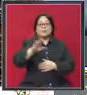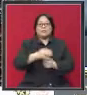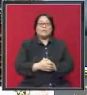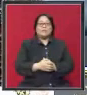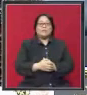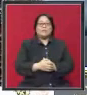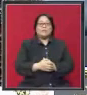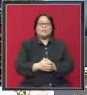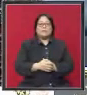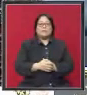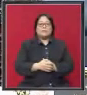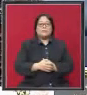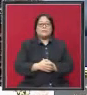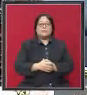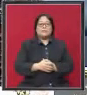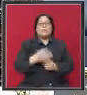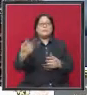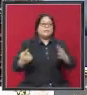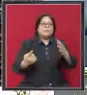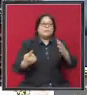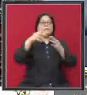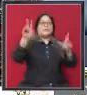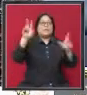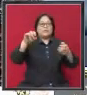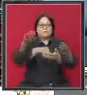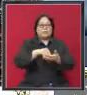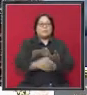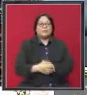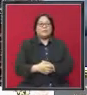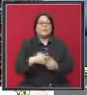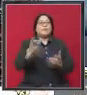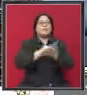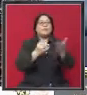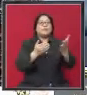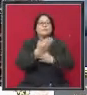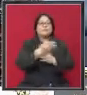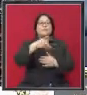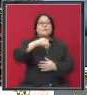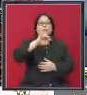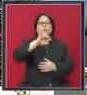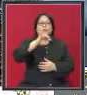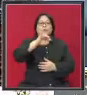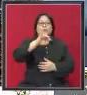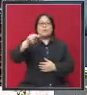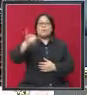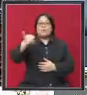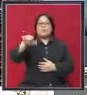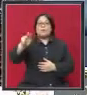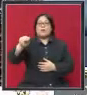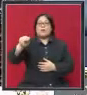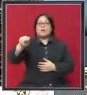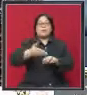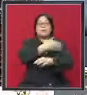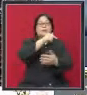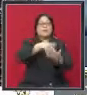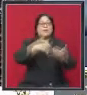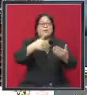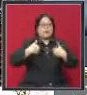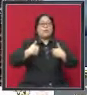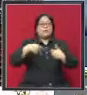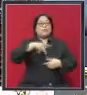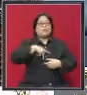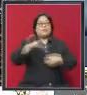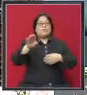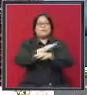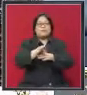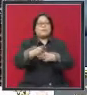yang berhormat menaik raise this issue lah dengan izin. Ini melalui paket rangsangan perjana sebelum ini ada pemilik